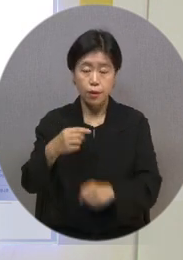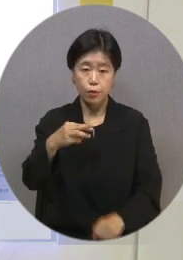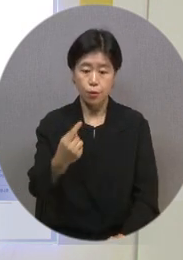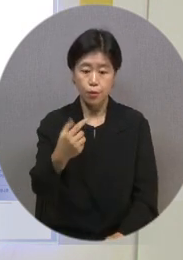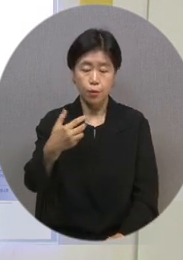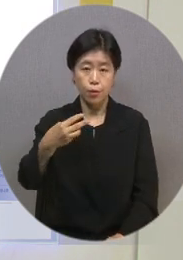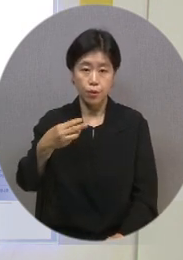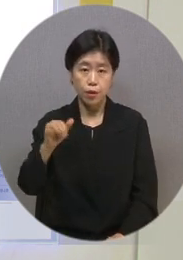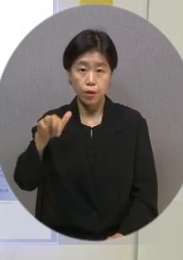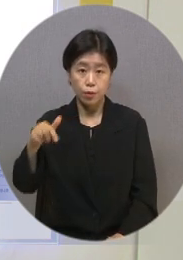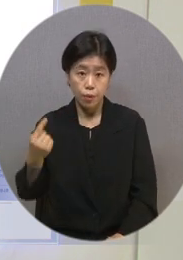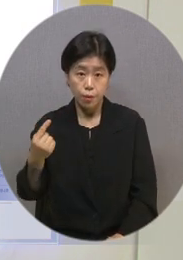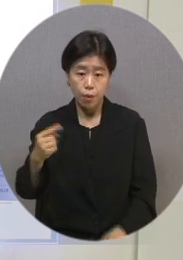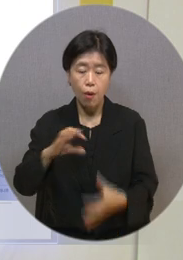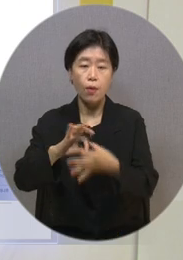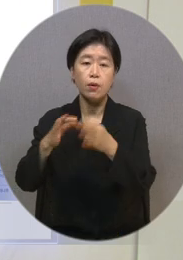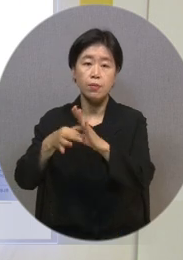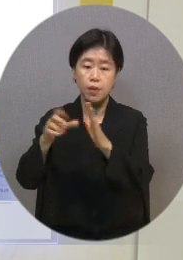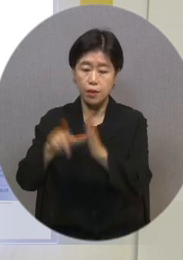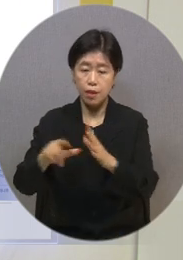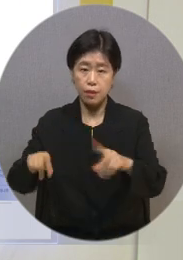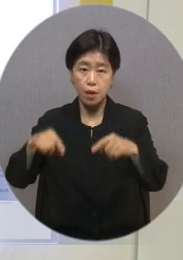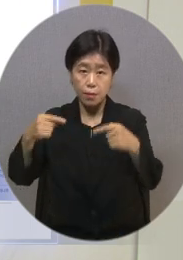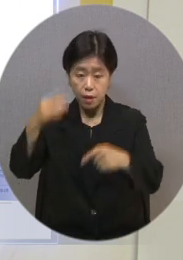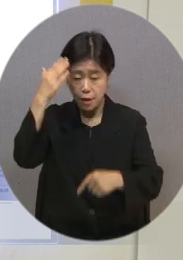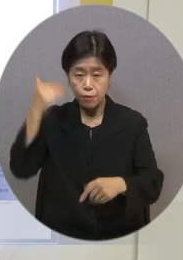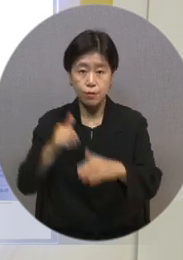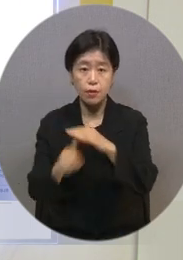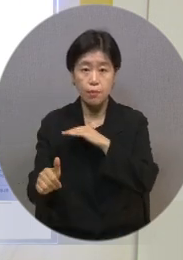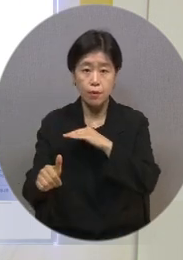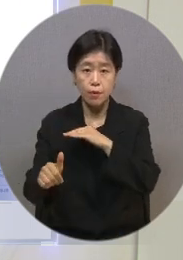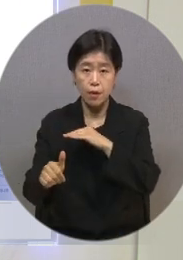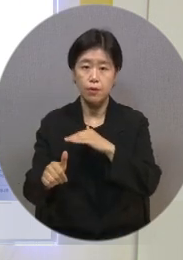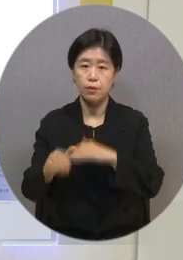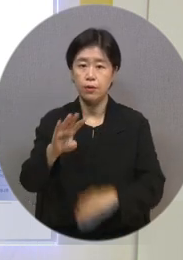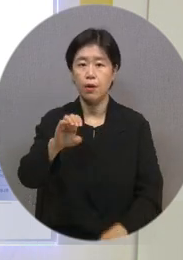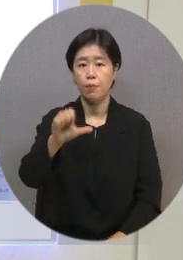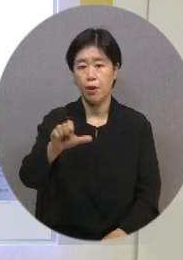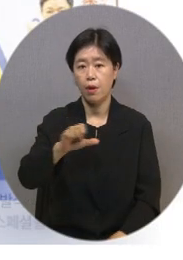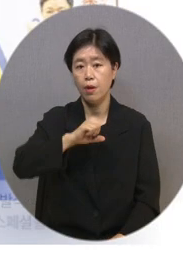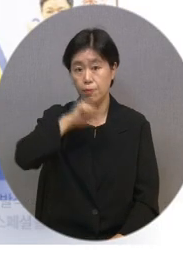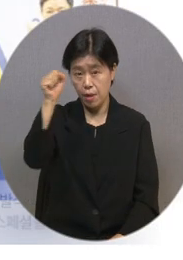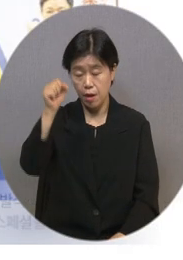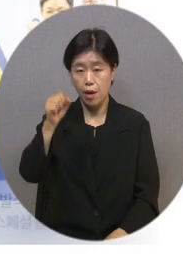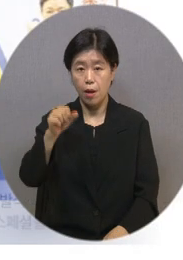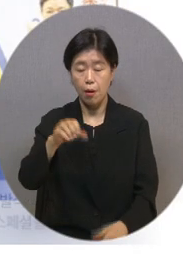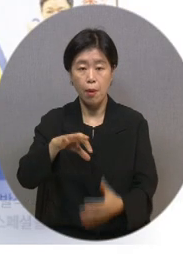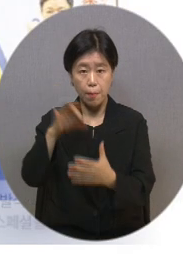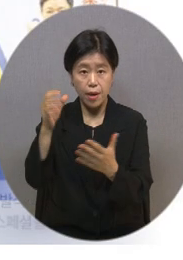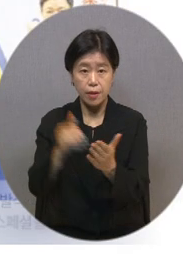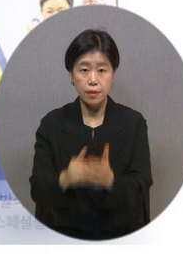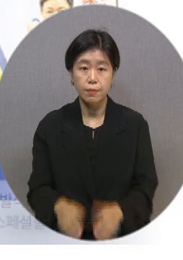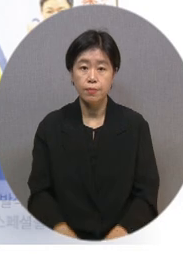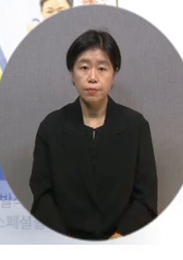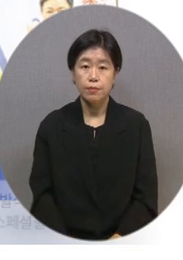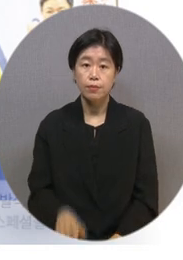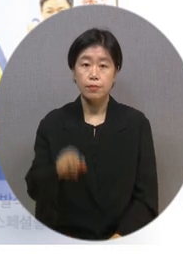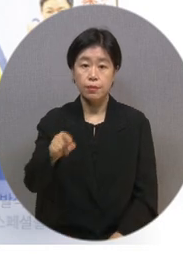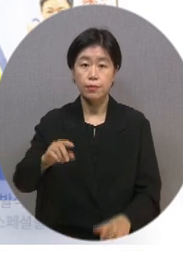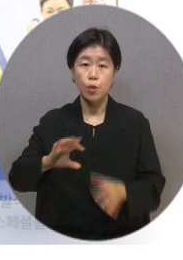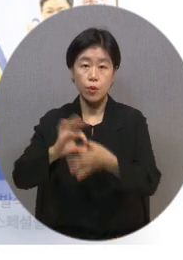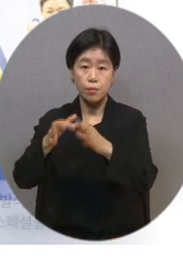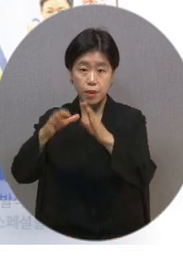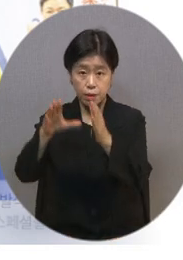동계 대회에 출전할 대한민국 대표 선수 45명을 선발했습니다 토리노 스페셜 올림픽 세계 동계